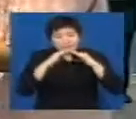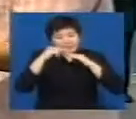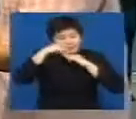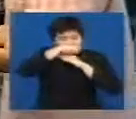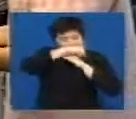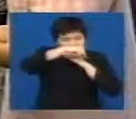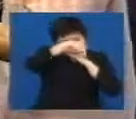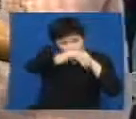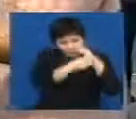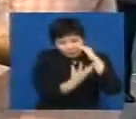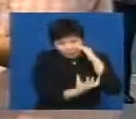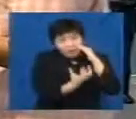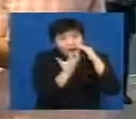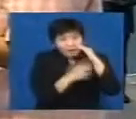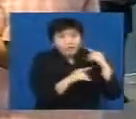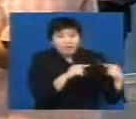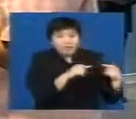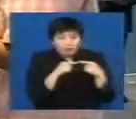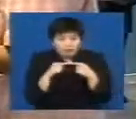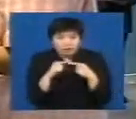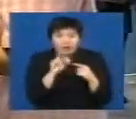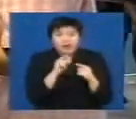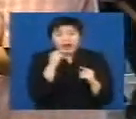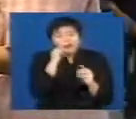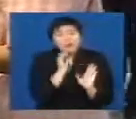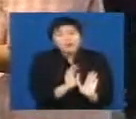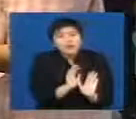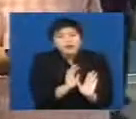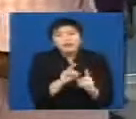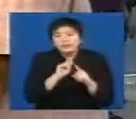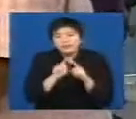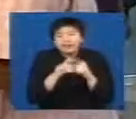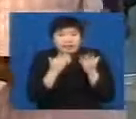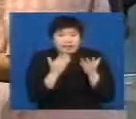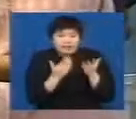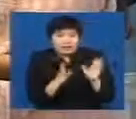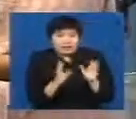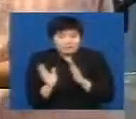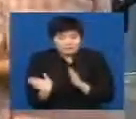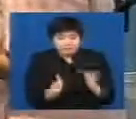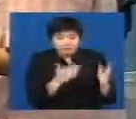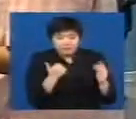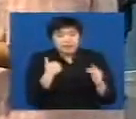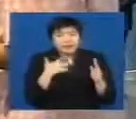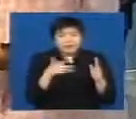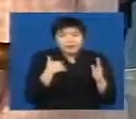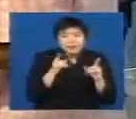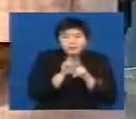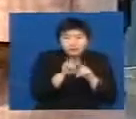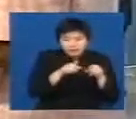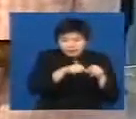ridge นะฮะก็เก็บไว้ใช้ด้วย เก็บน้ำ เก็บไว้ด้วย สโตรจ์ด้วย ชะล